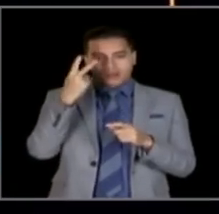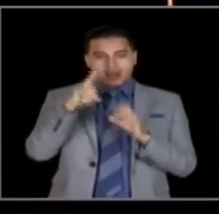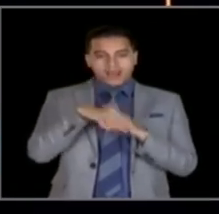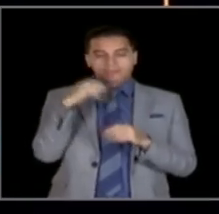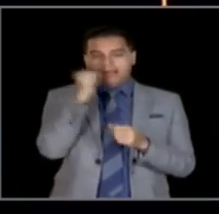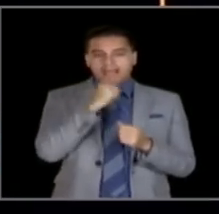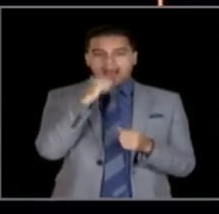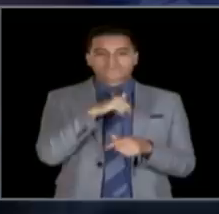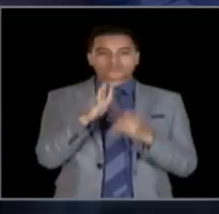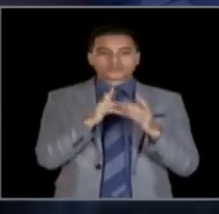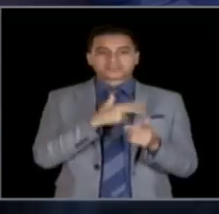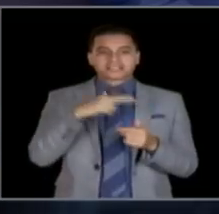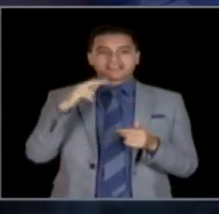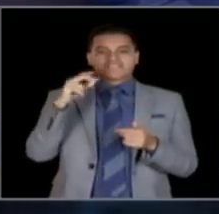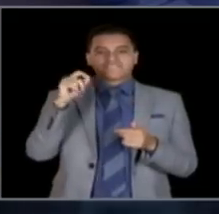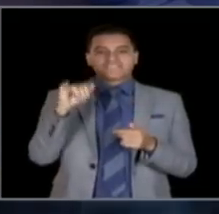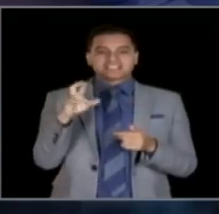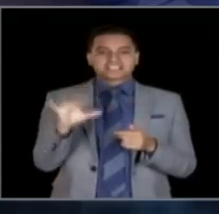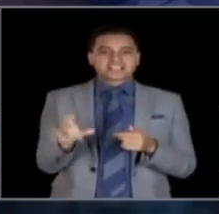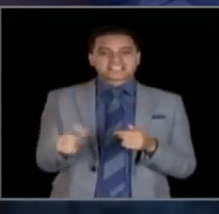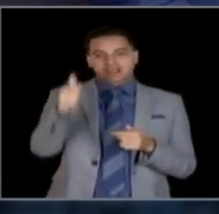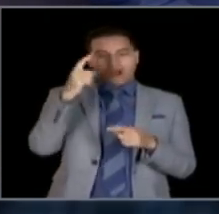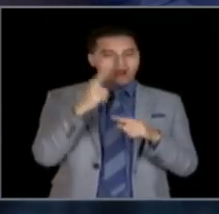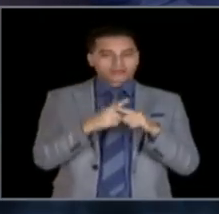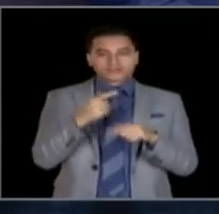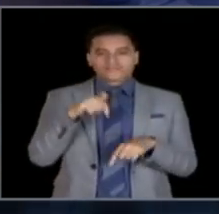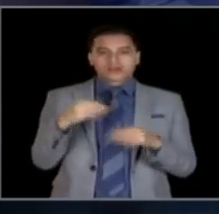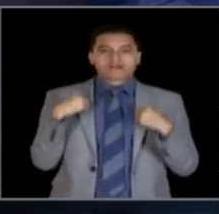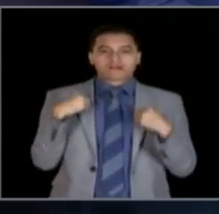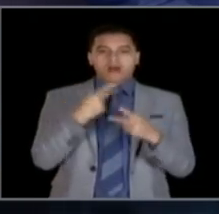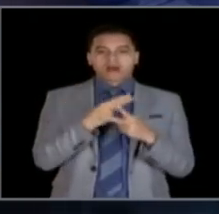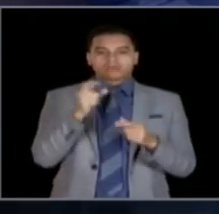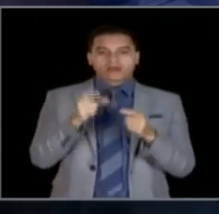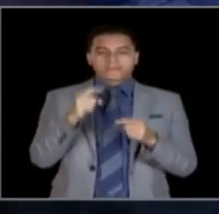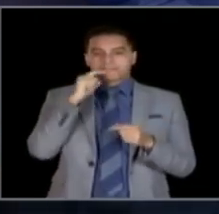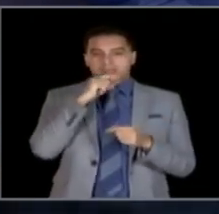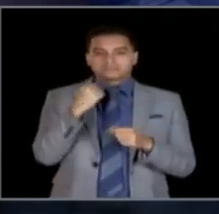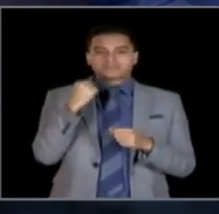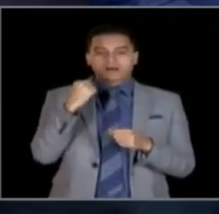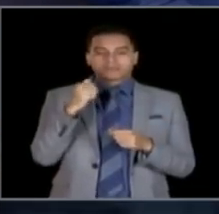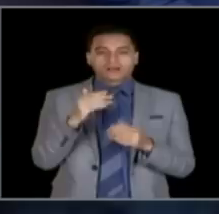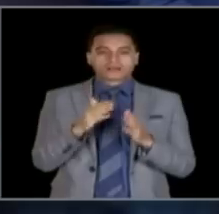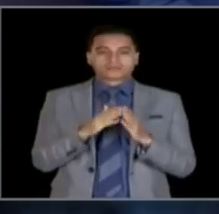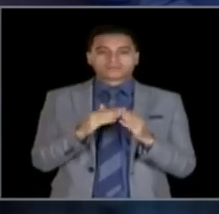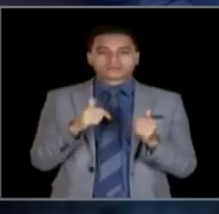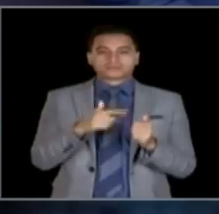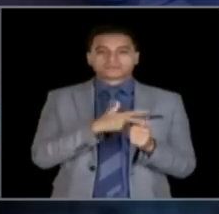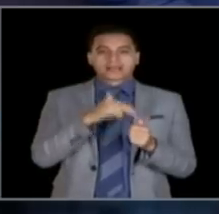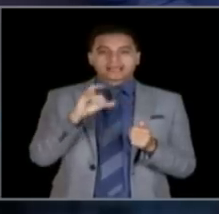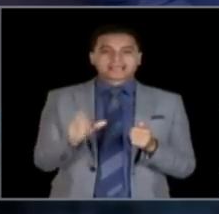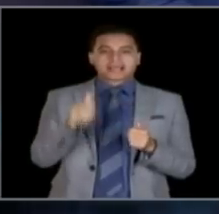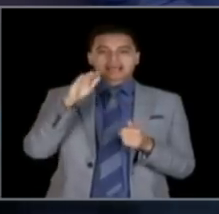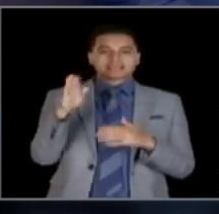البدايه مسلسل زيزينيا؟ علي الحجار. غلط. في اي رياضه فرديه كانت تحترف البطله المصريه ايناس حقي؟